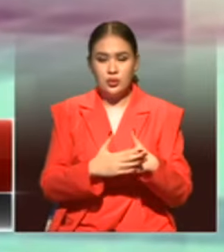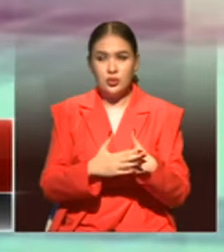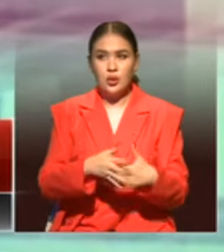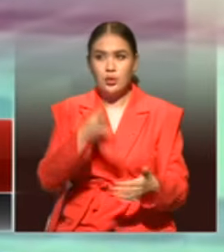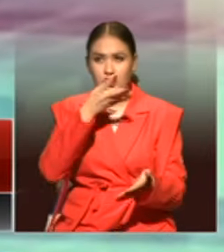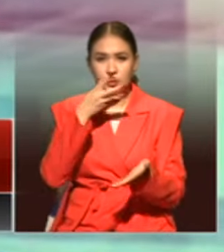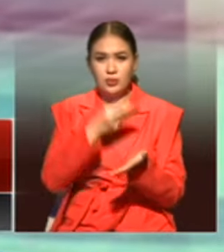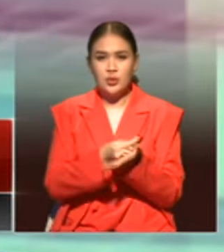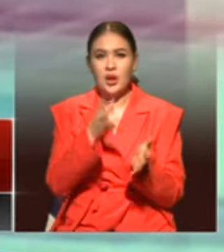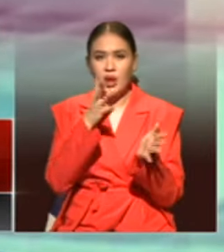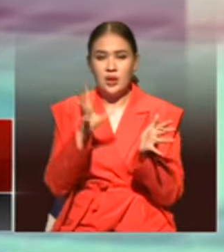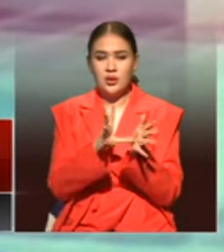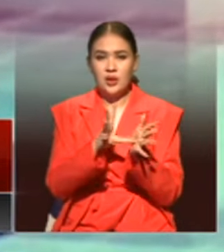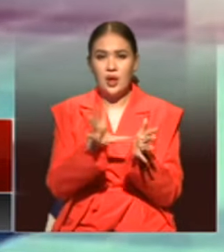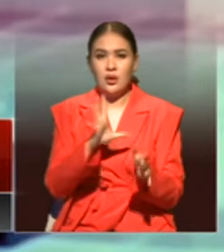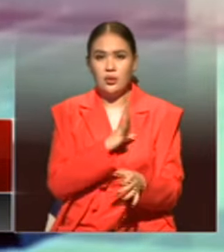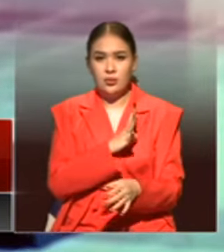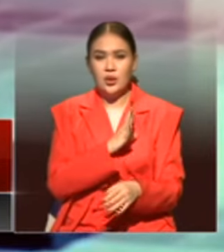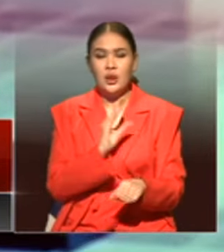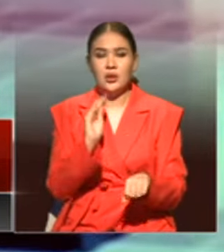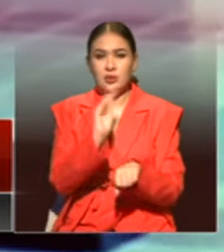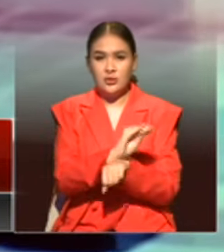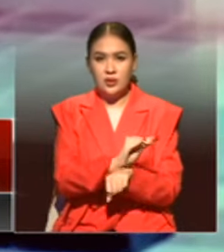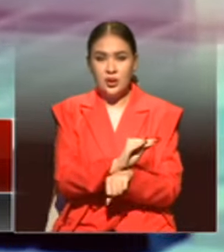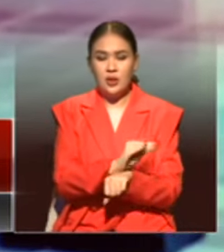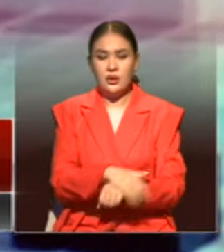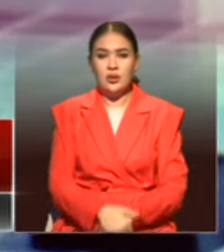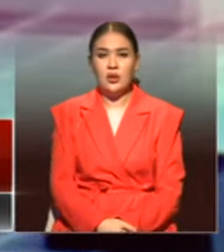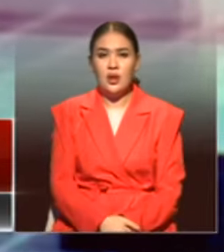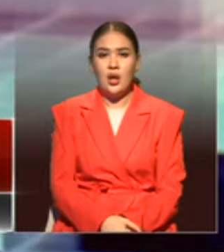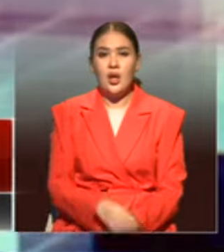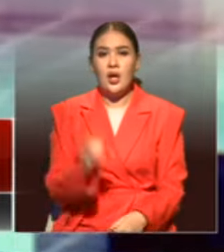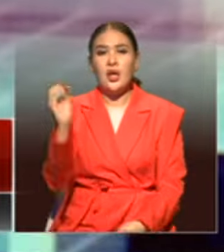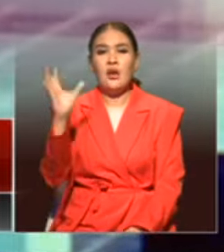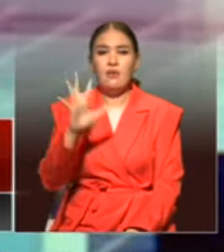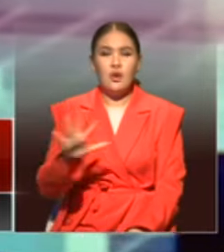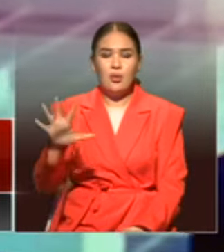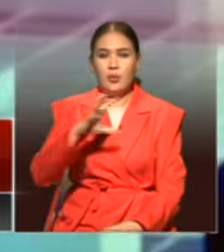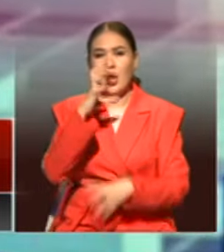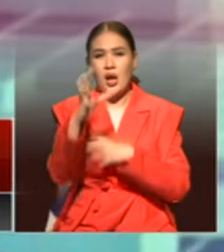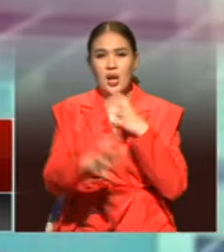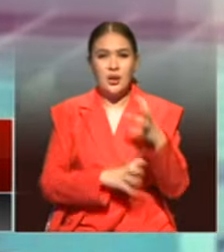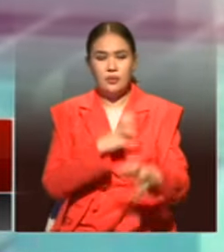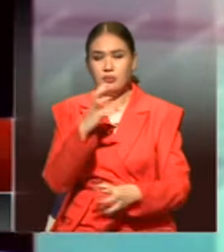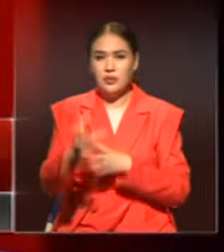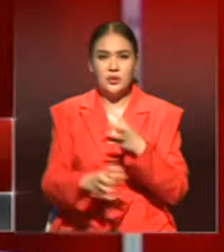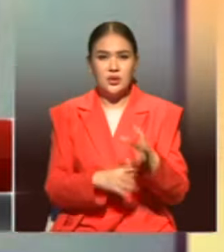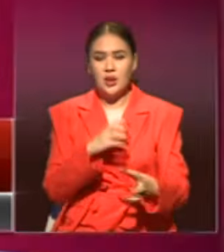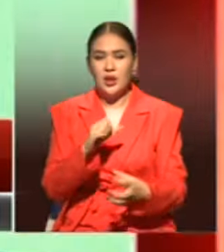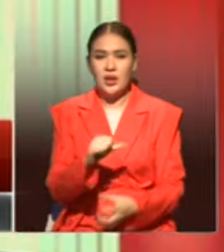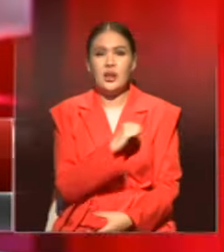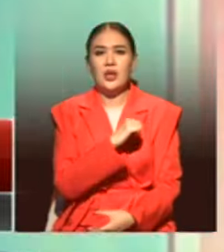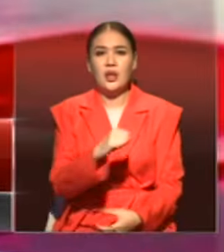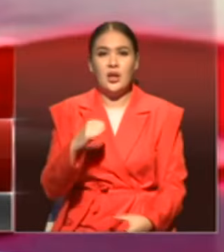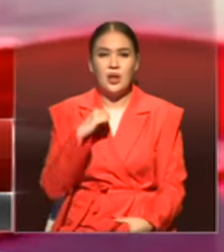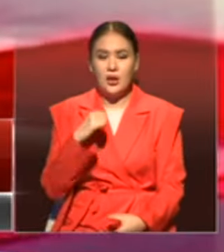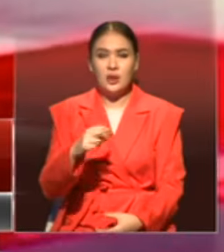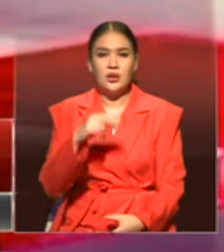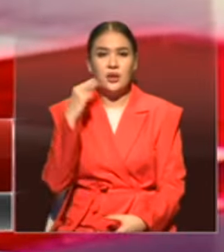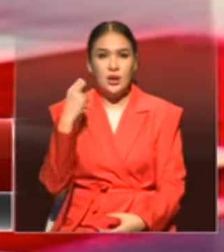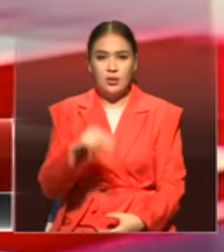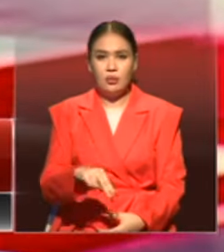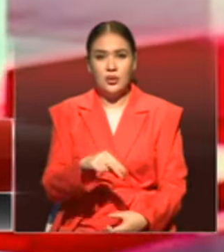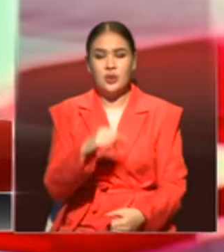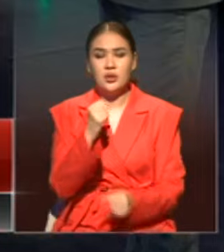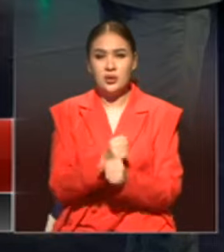өзіміздің аппараттарымызды орнатқанбыз. Бұл енді аппаратқа келетін болсақ, бұл Европада, бүкіл әлемде ең керемет